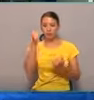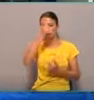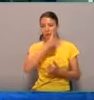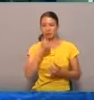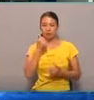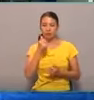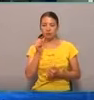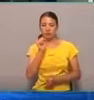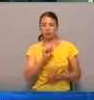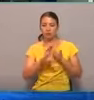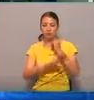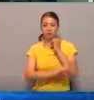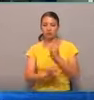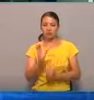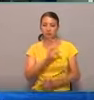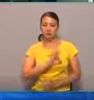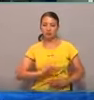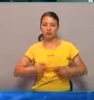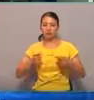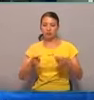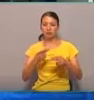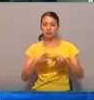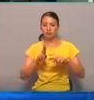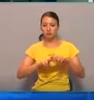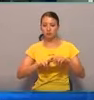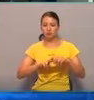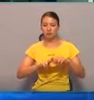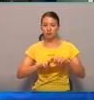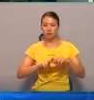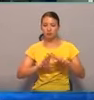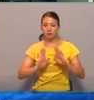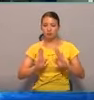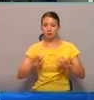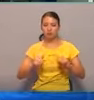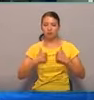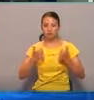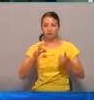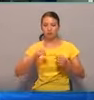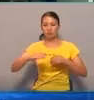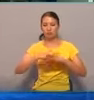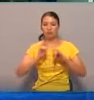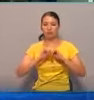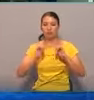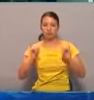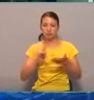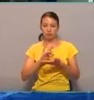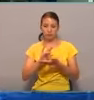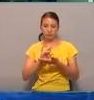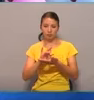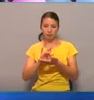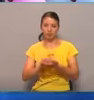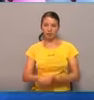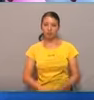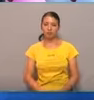осы тамыз айының соңында қыркүйек айында пайдалануға беріледі. Бұл тың серпін береді Отырар ауданының туризм